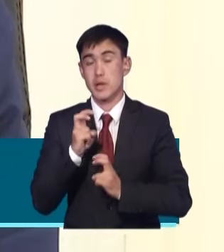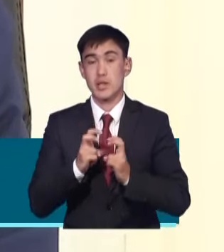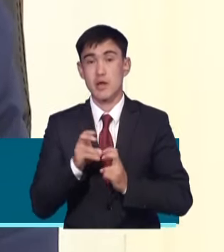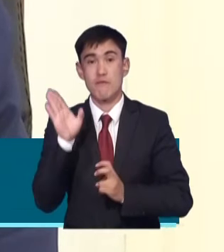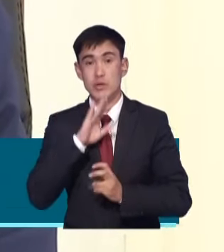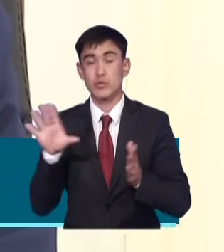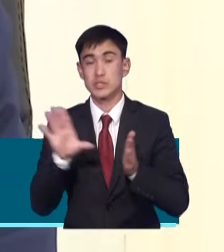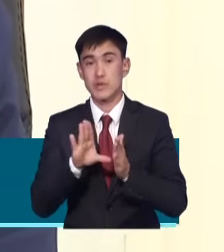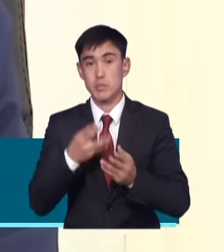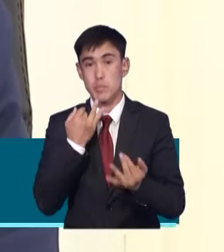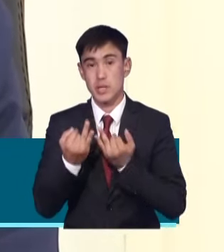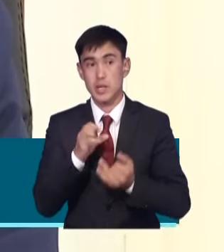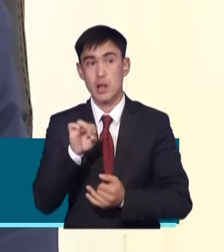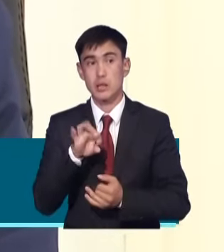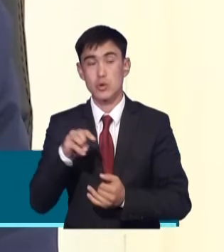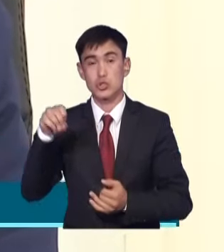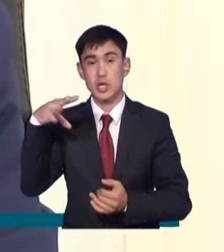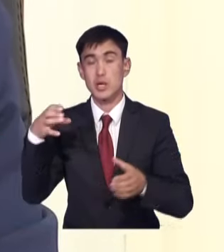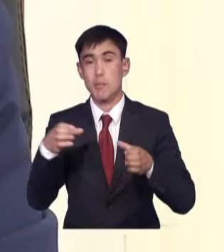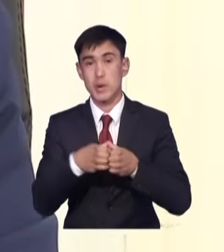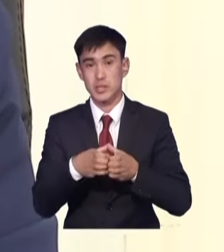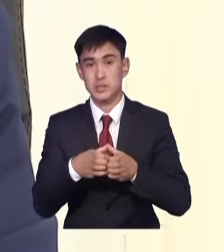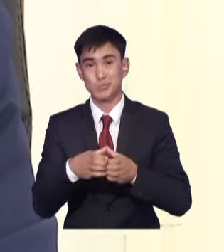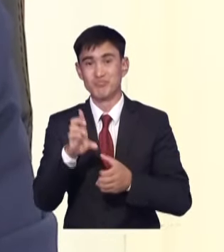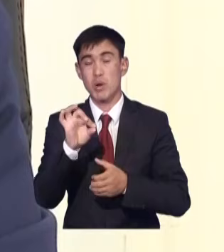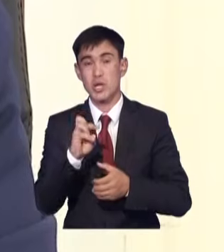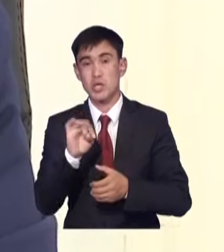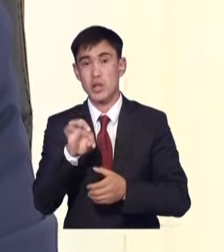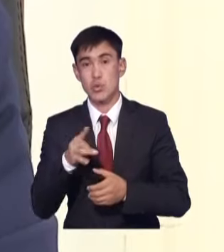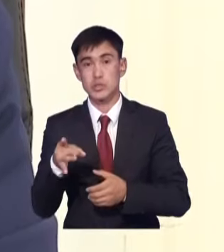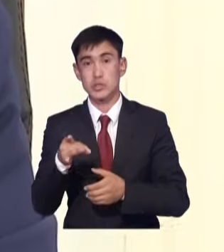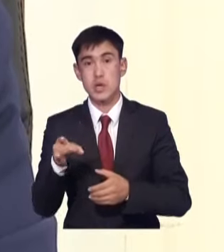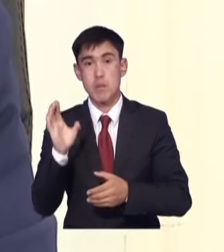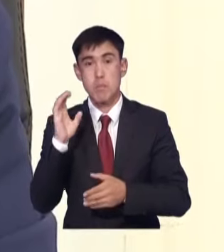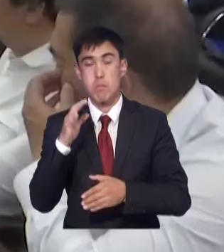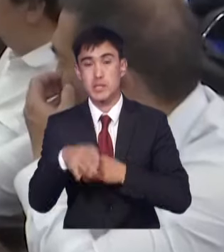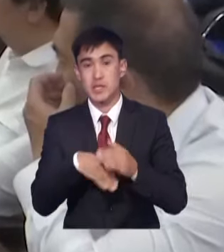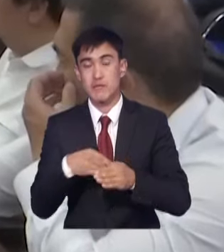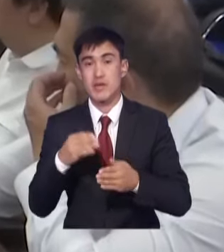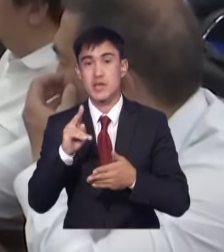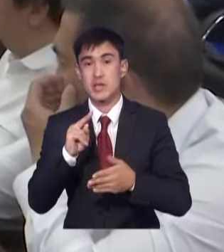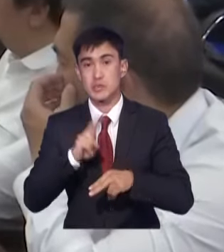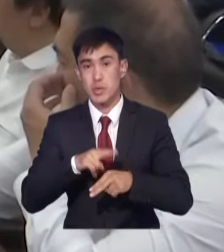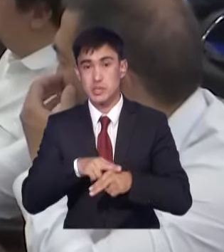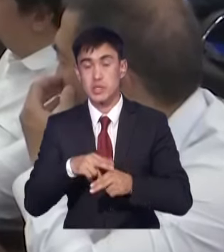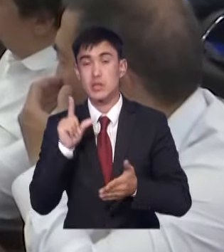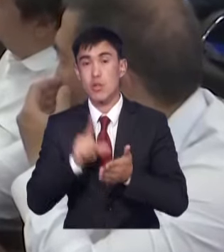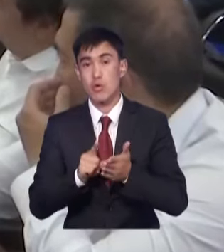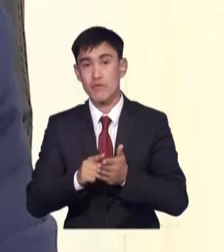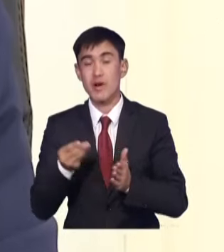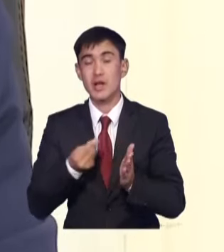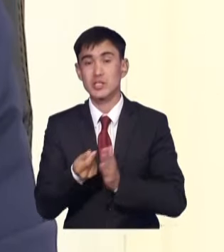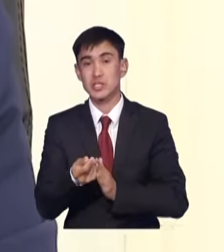светом мы переговорим слота компания АС и балха шальский бассейновой инспекции налоговых